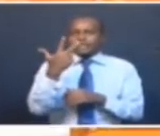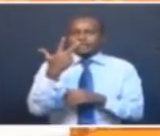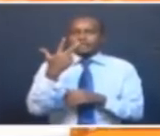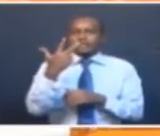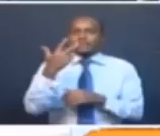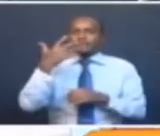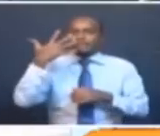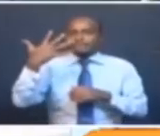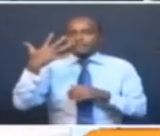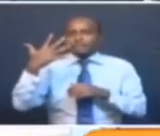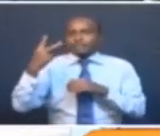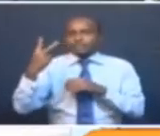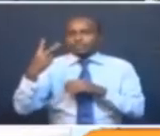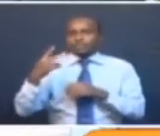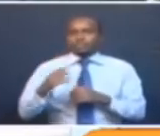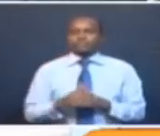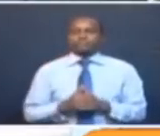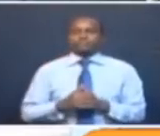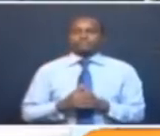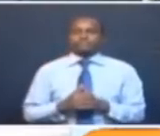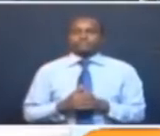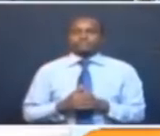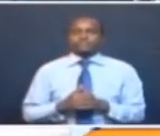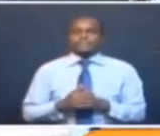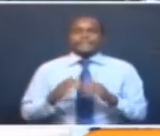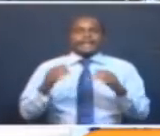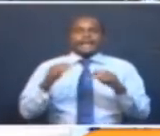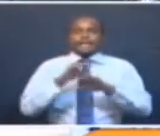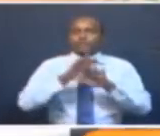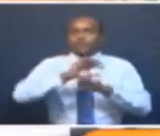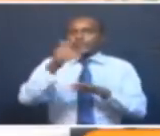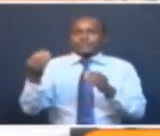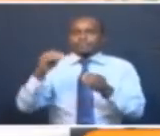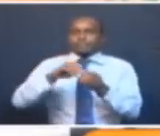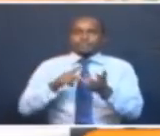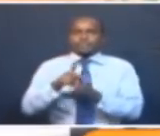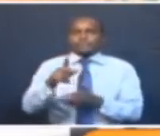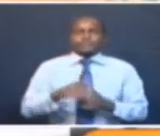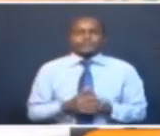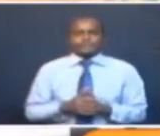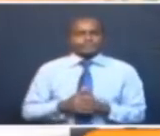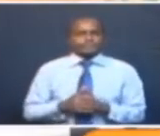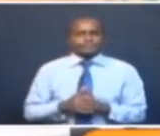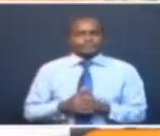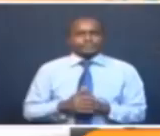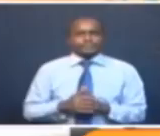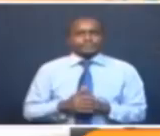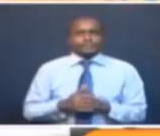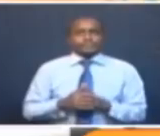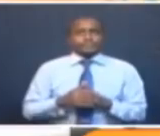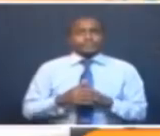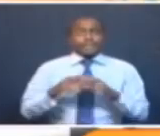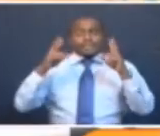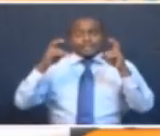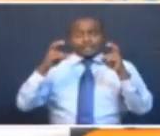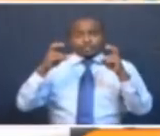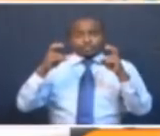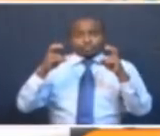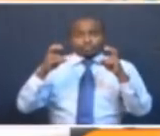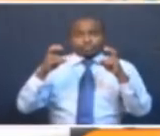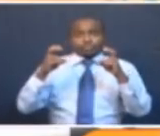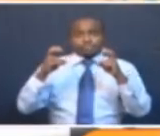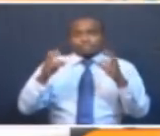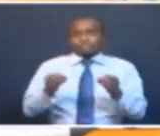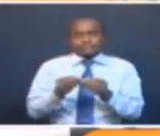3,502,000 and then no further payment has been made. Kitendawili kinachozunguka shamba la Ruaraka huenda